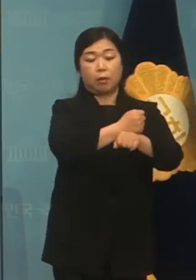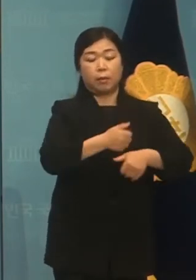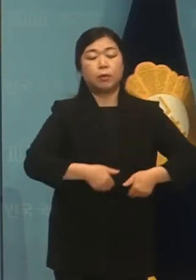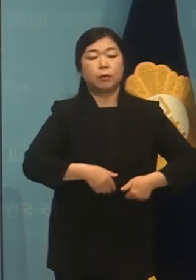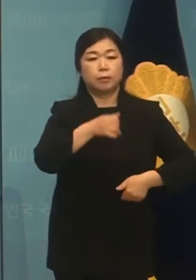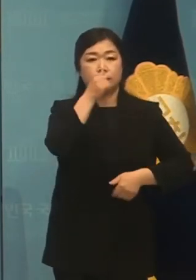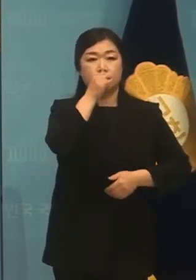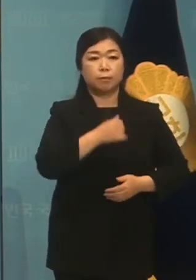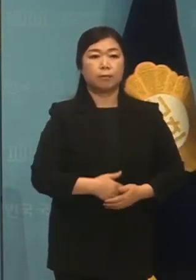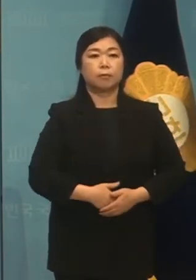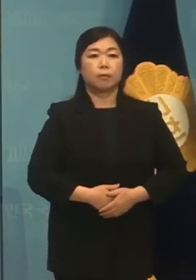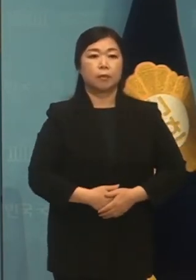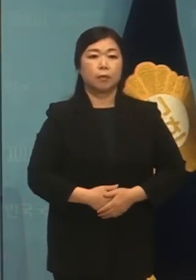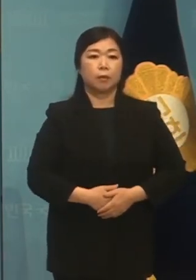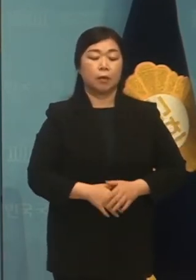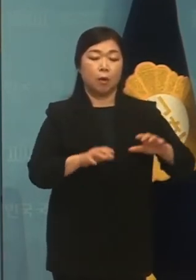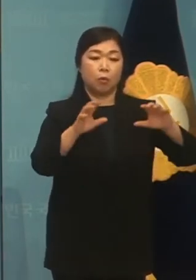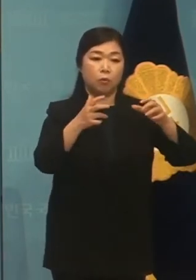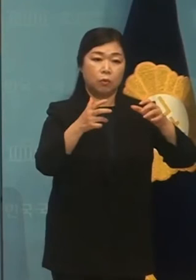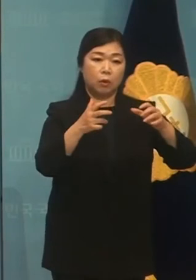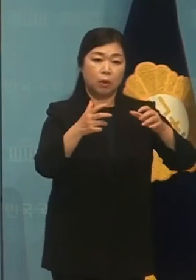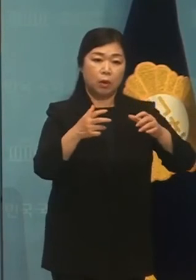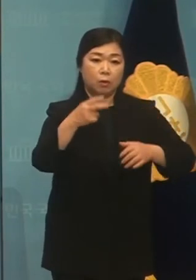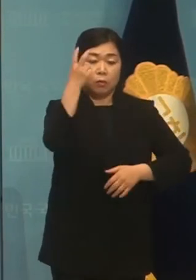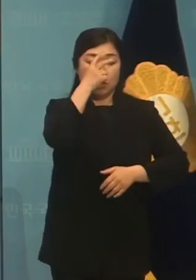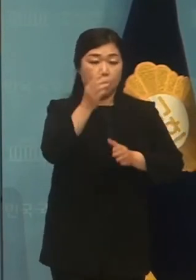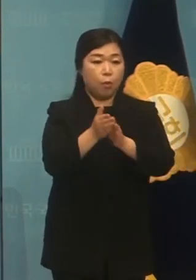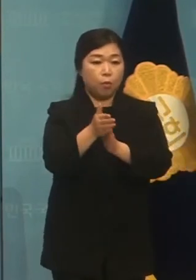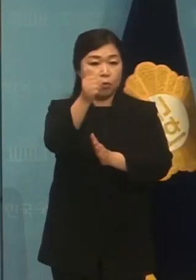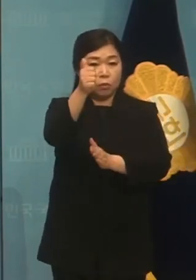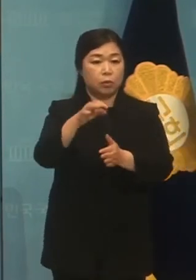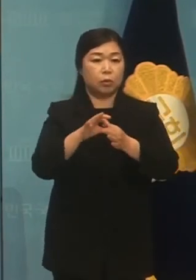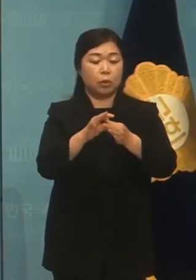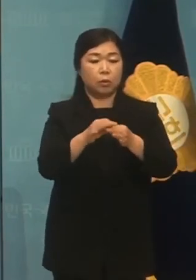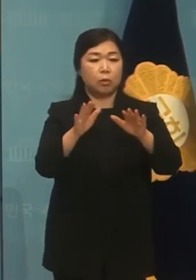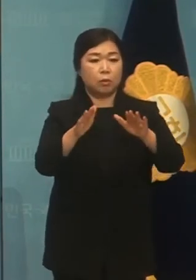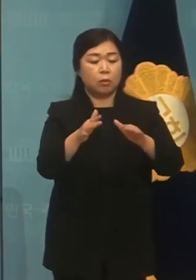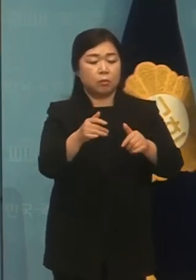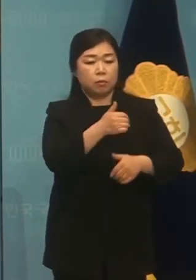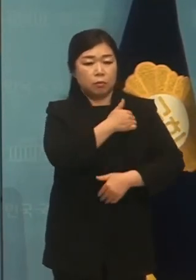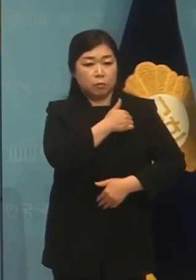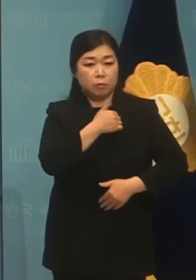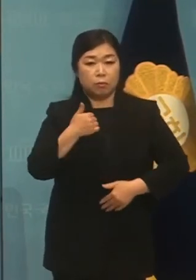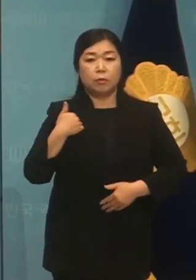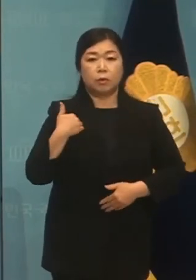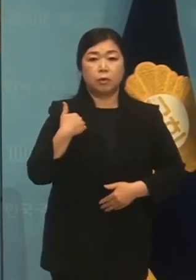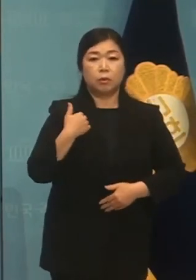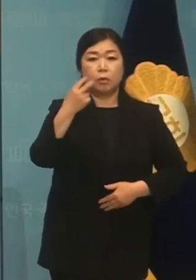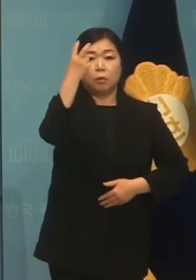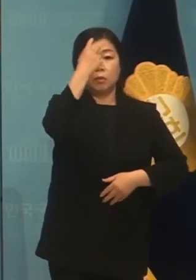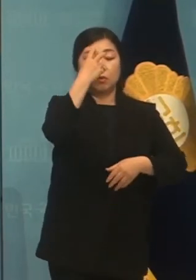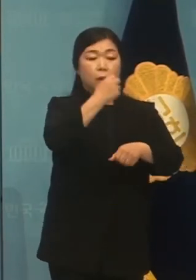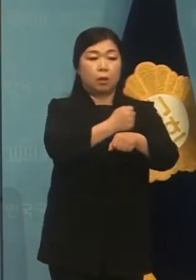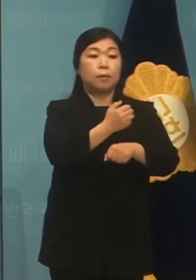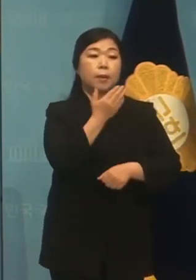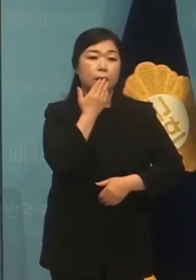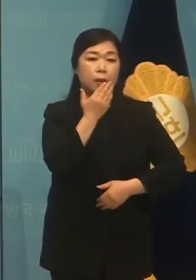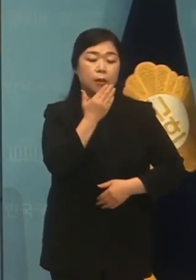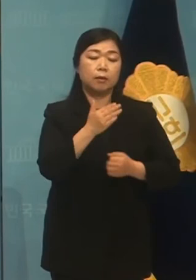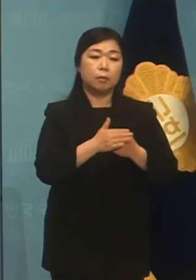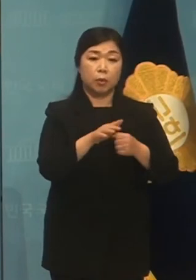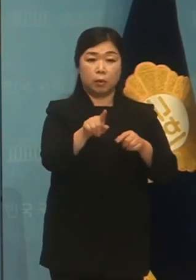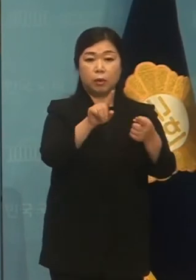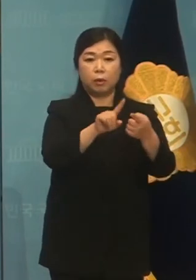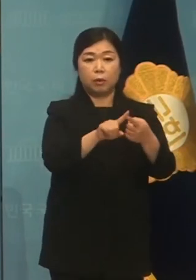필요가 있습니다. 그래서 국가 수사 본부를 통해서 이거는 충분하게 할 수가 있다. 그래서